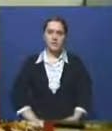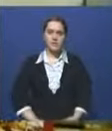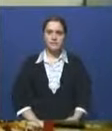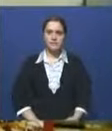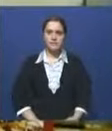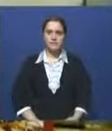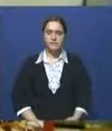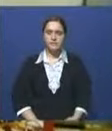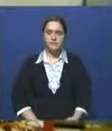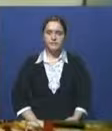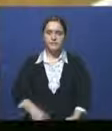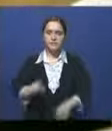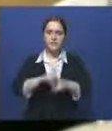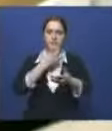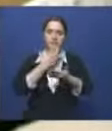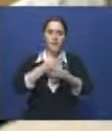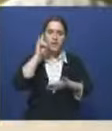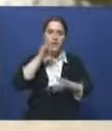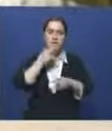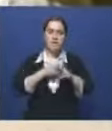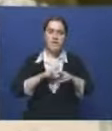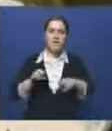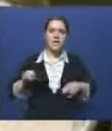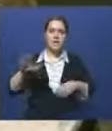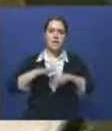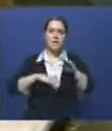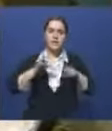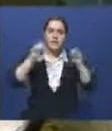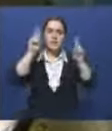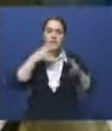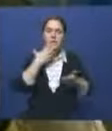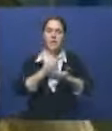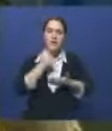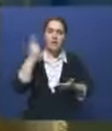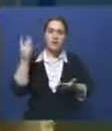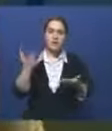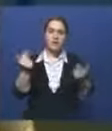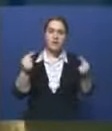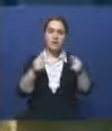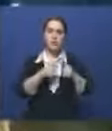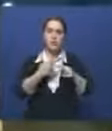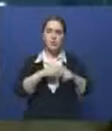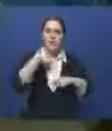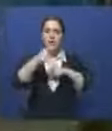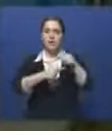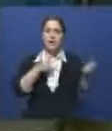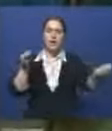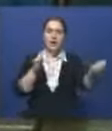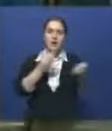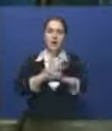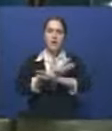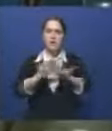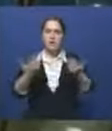Вот. Это тоже наш инструмент. Европейские специалисты в своих научных трудах подтвердили, что родина смычковых инструментов –